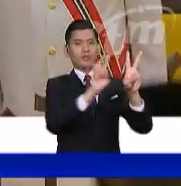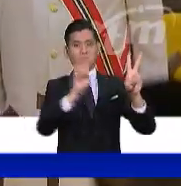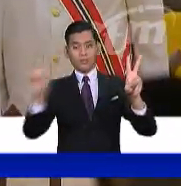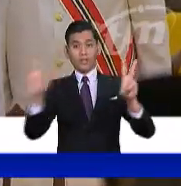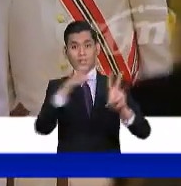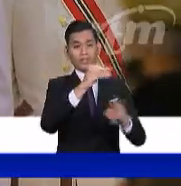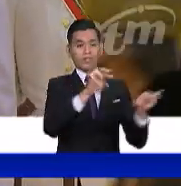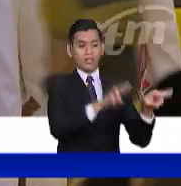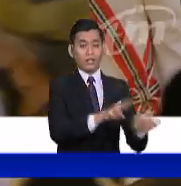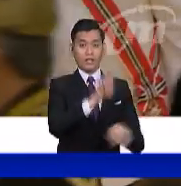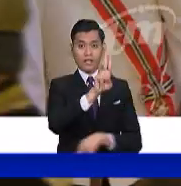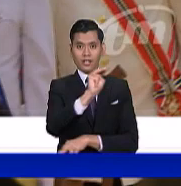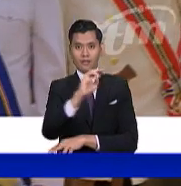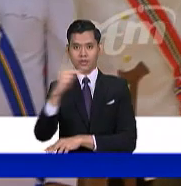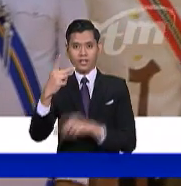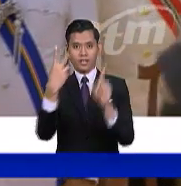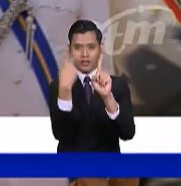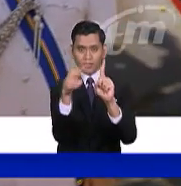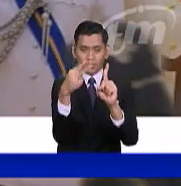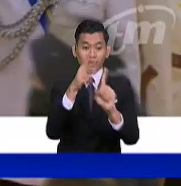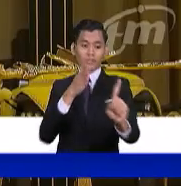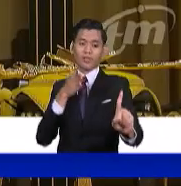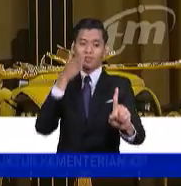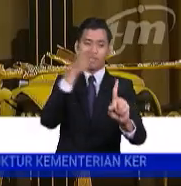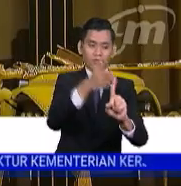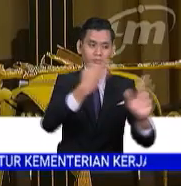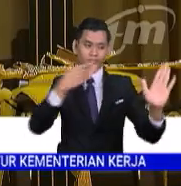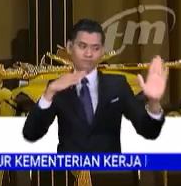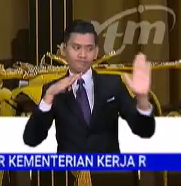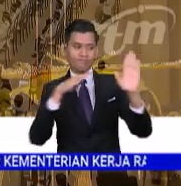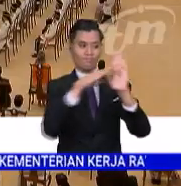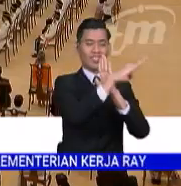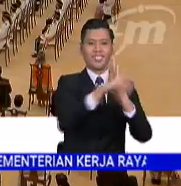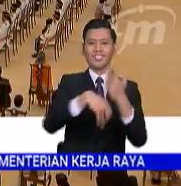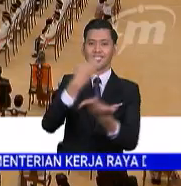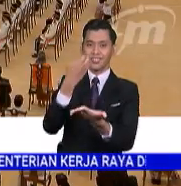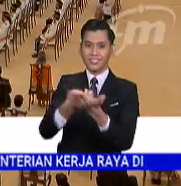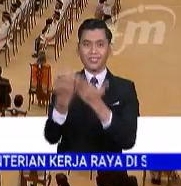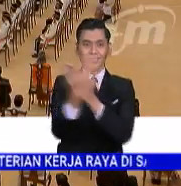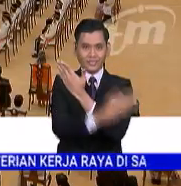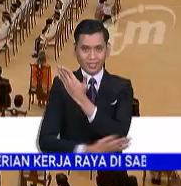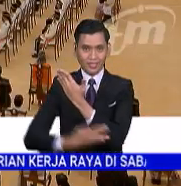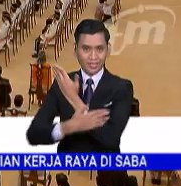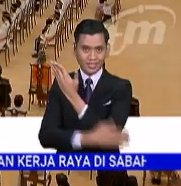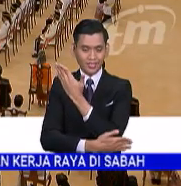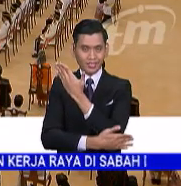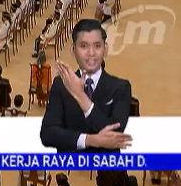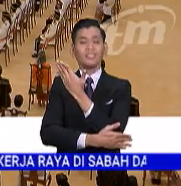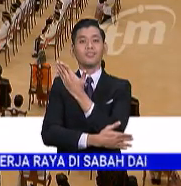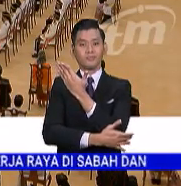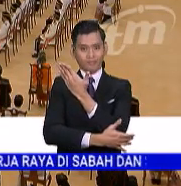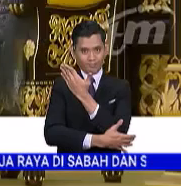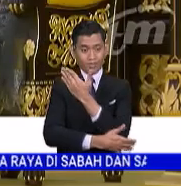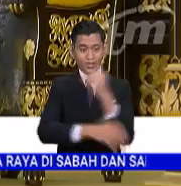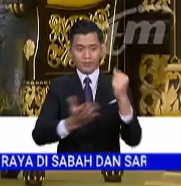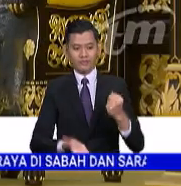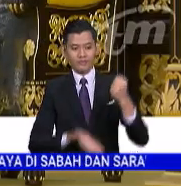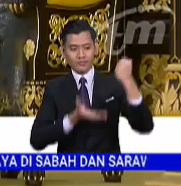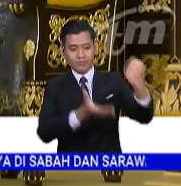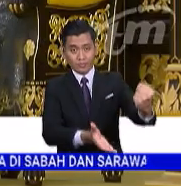ke-12 yang bertujuan untuk meningkatkan pertumbuhan ekonomi negara. Peruntukan belanjawan